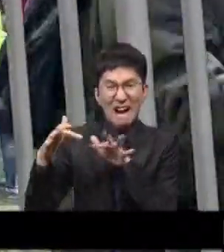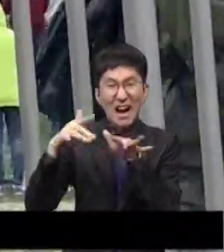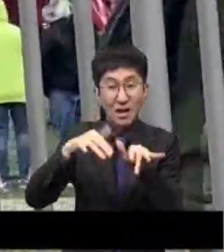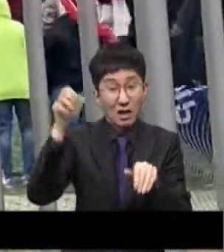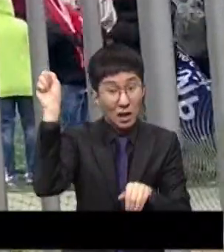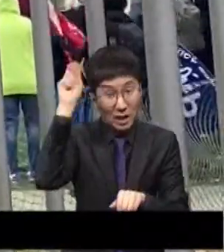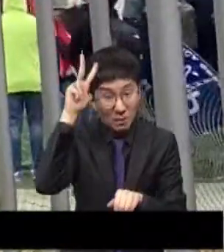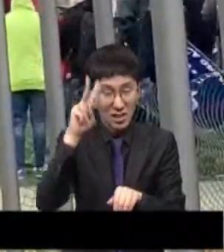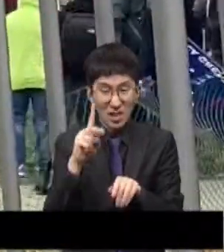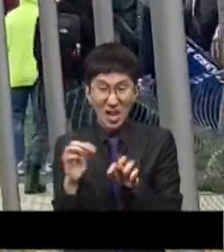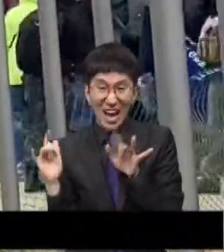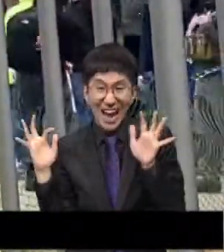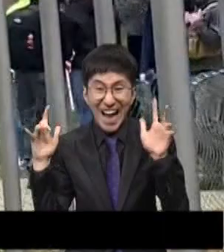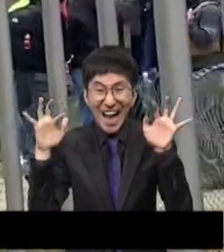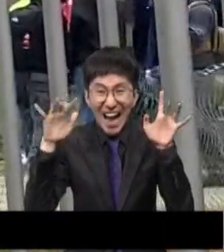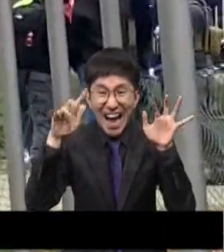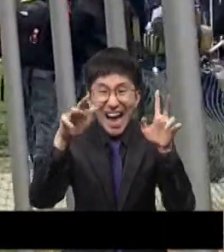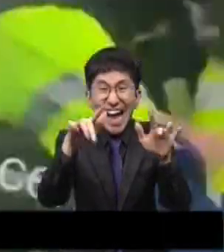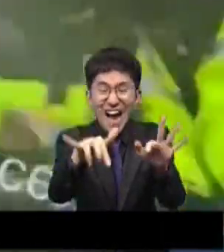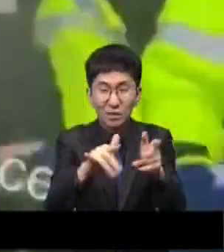갑자기 의사당으로 돌진합니다.